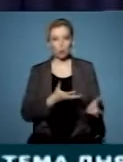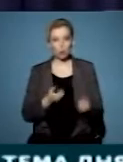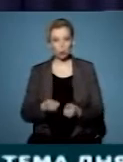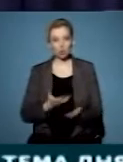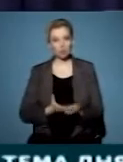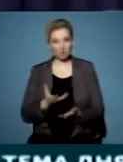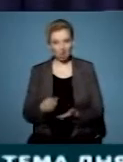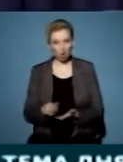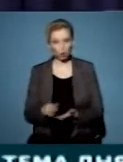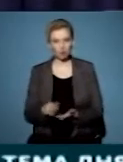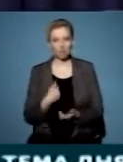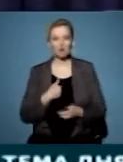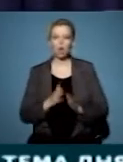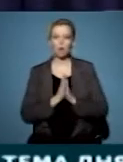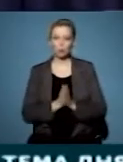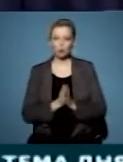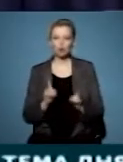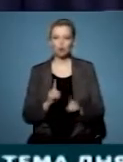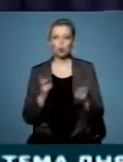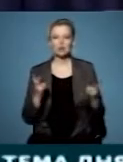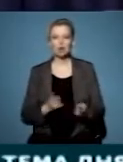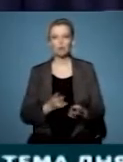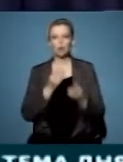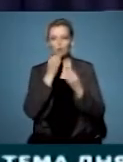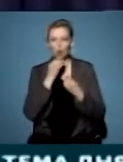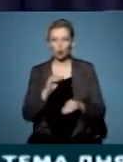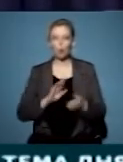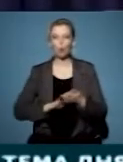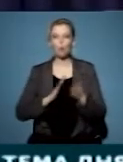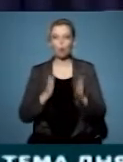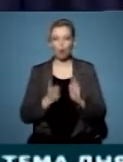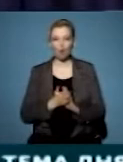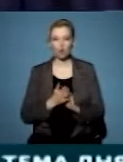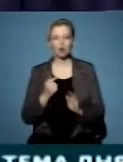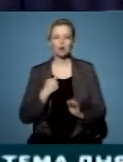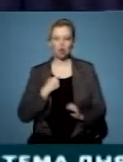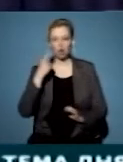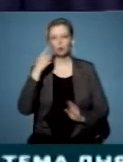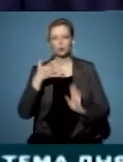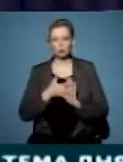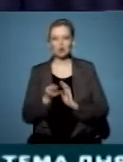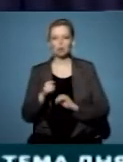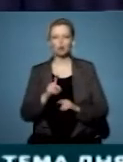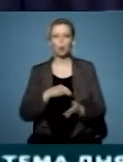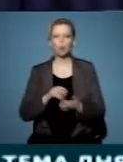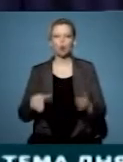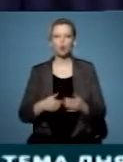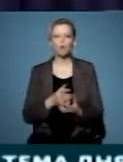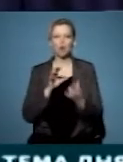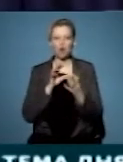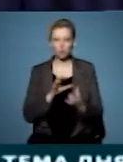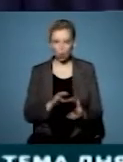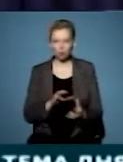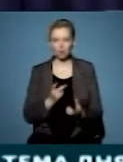плату. Тому я просила, що треба покращити умови. Я розумію, що для того, щоб купити нові